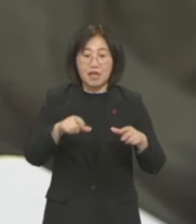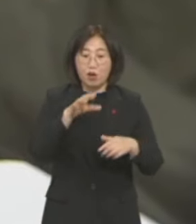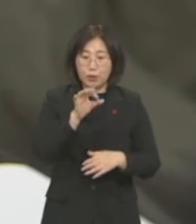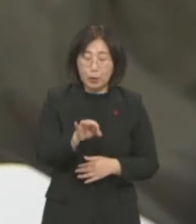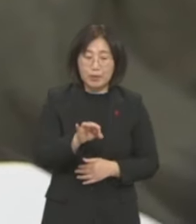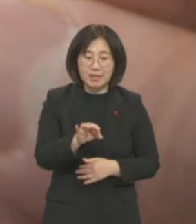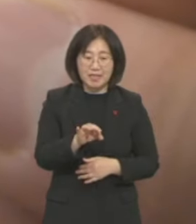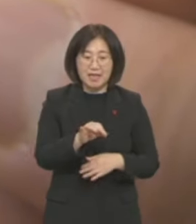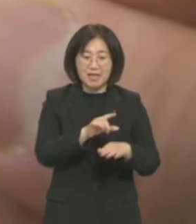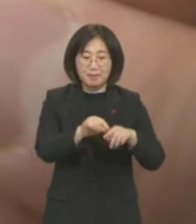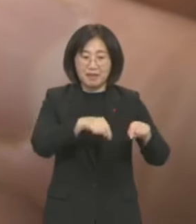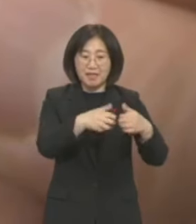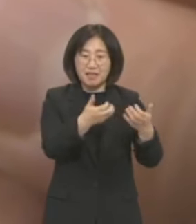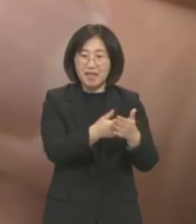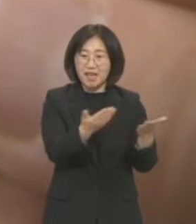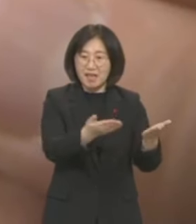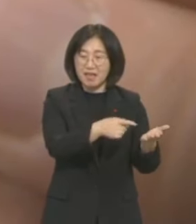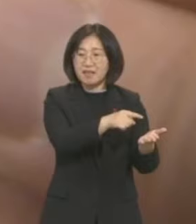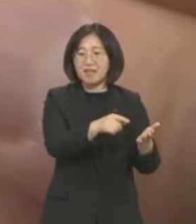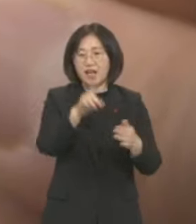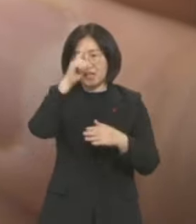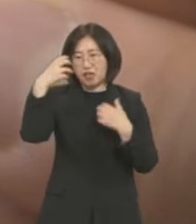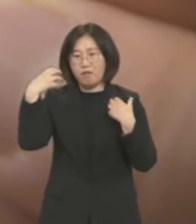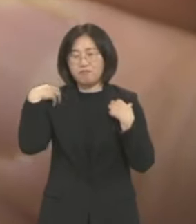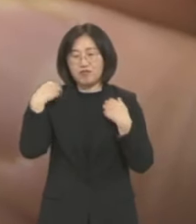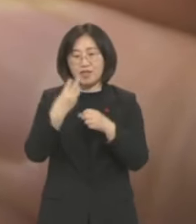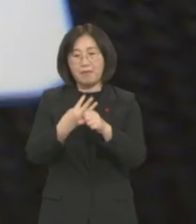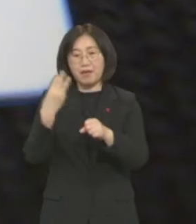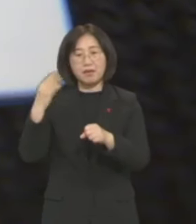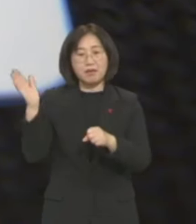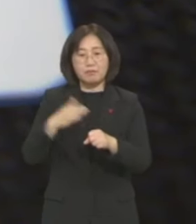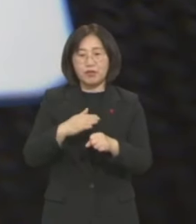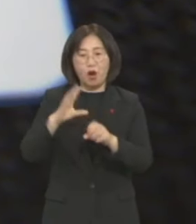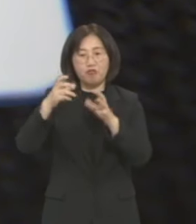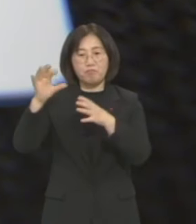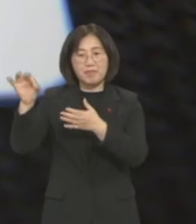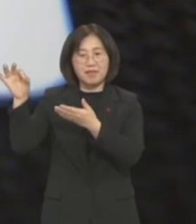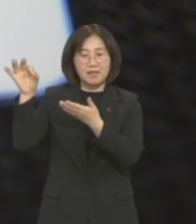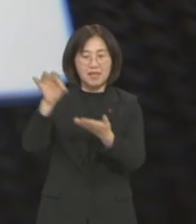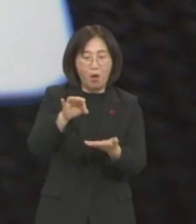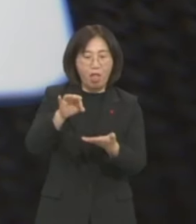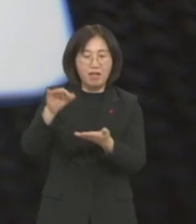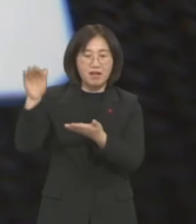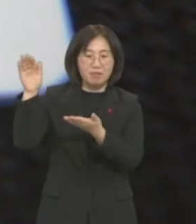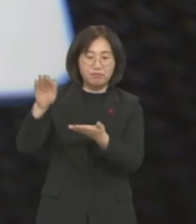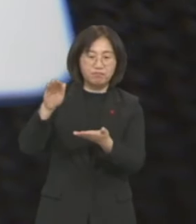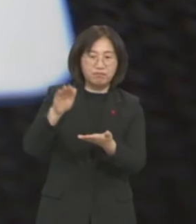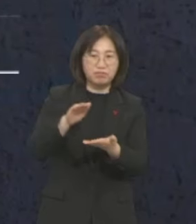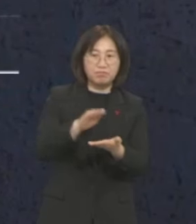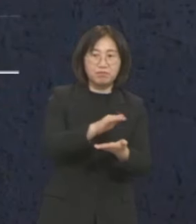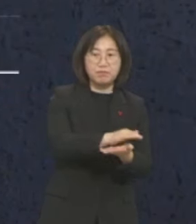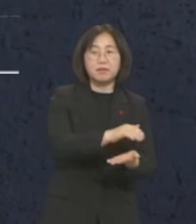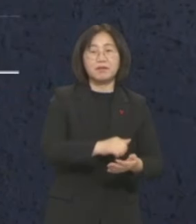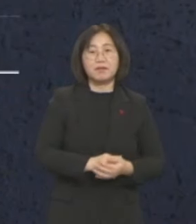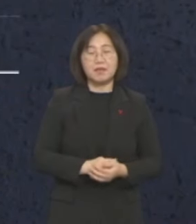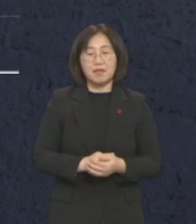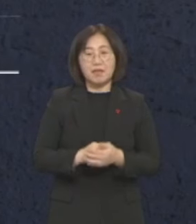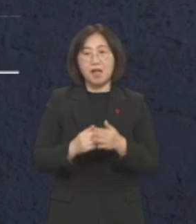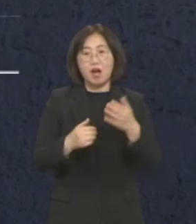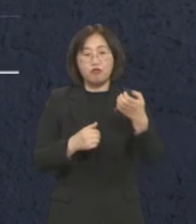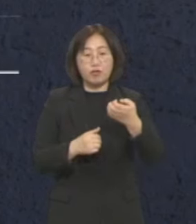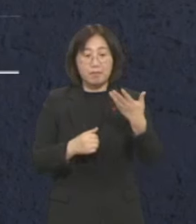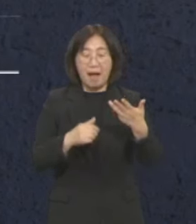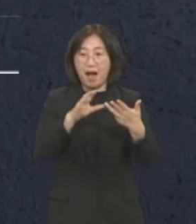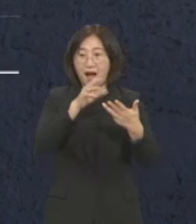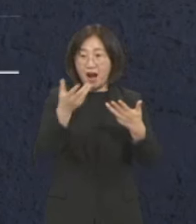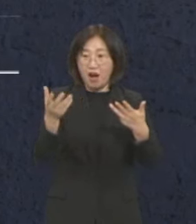지방 고유사물화라는 이유로 3년 전부터 지속적으로 국비 지원 규모를 줄여왔습니다. 실제로 최대 198억